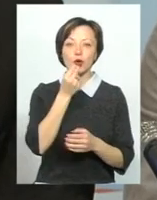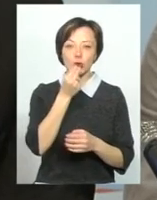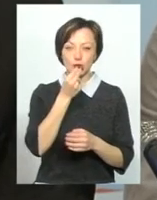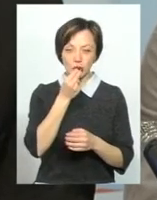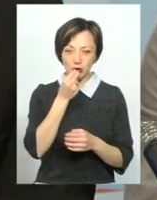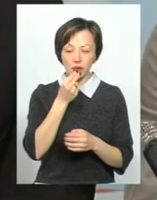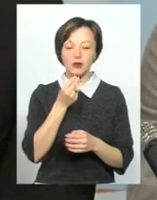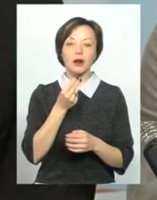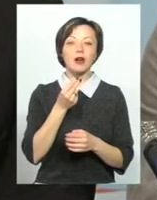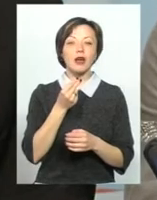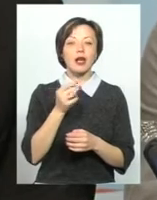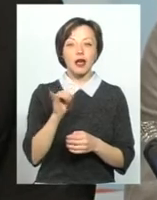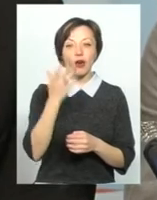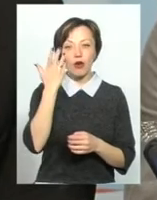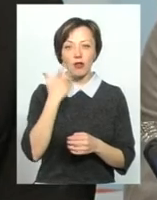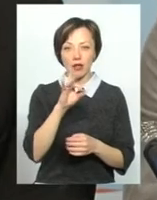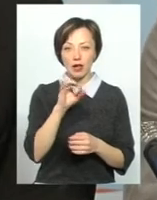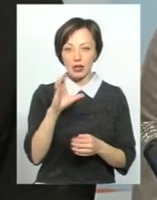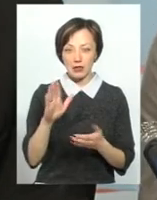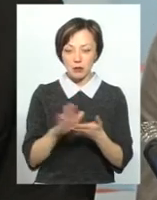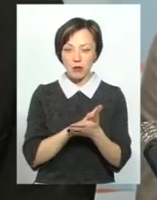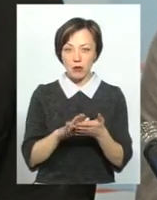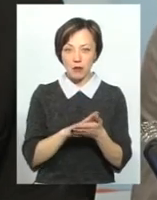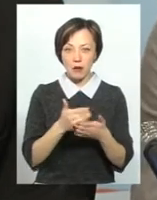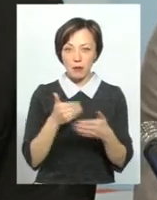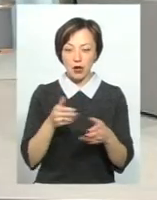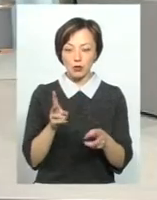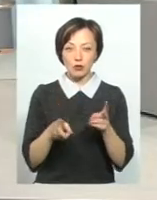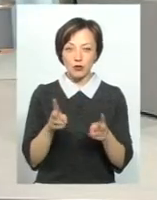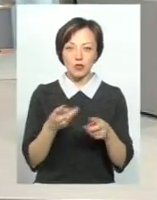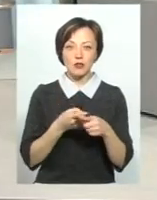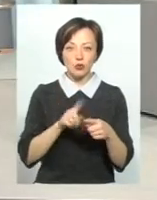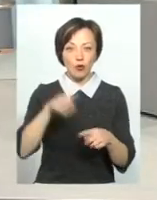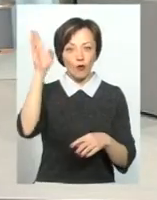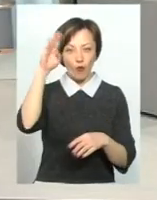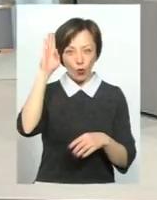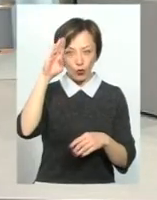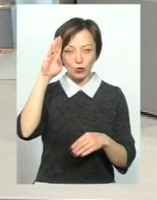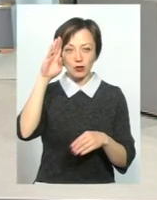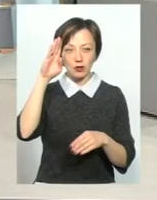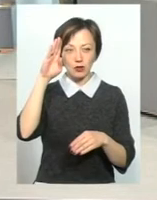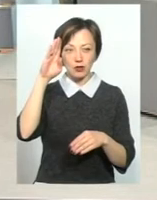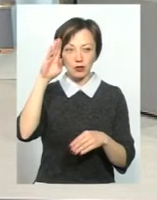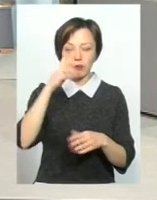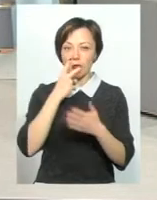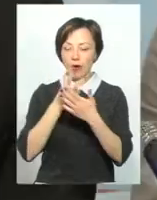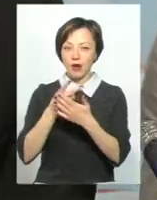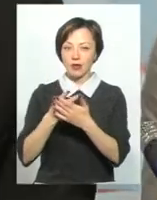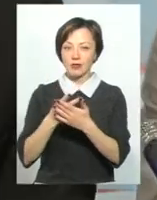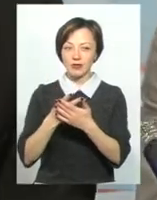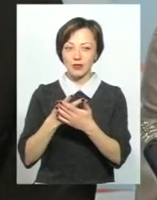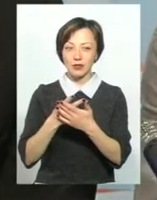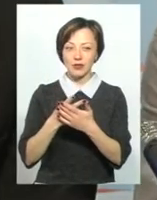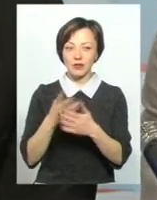продовольчих продуктів, так? І коли рис промивають перед готуванням, ось ту воду її ставлять, от він показував,